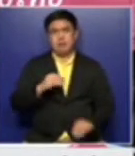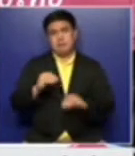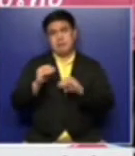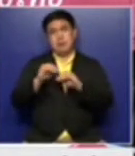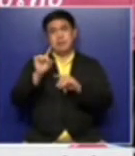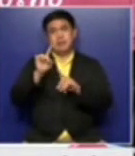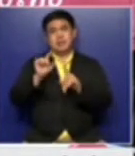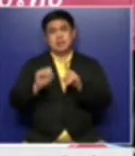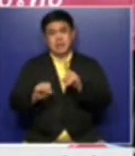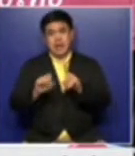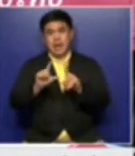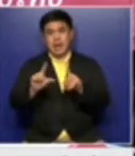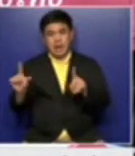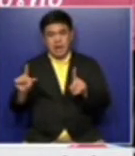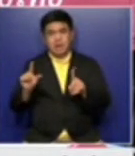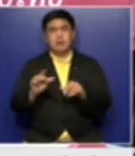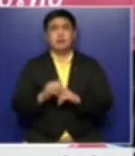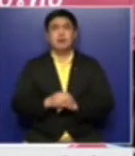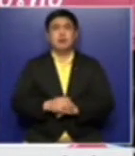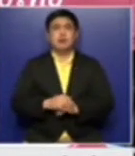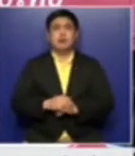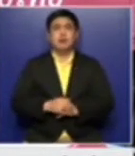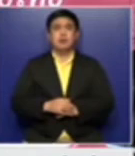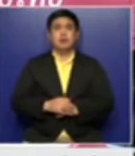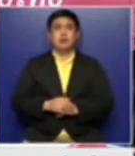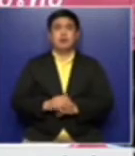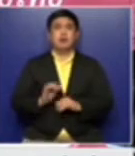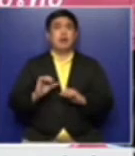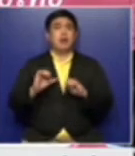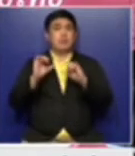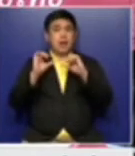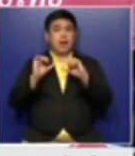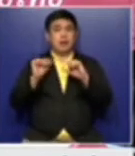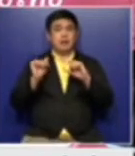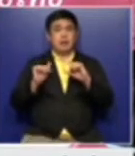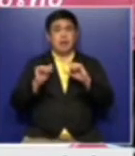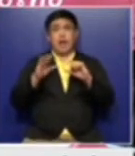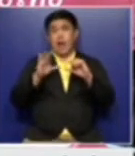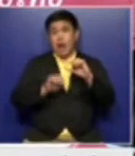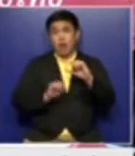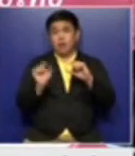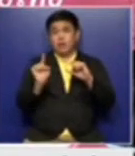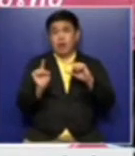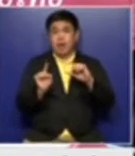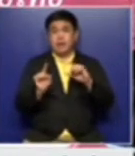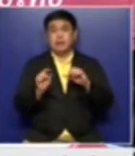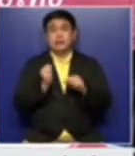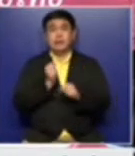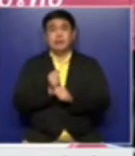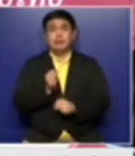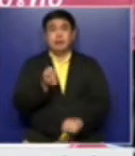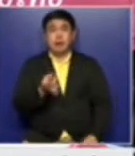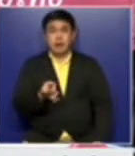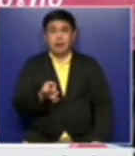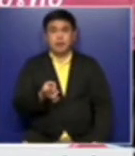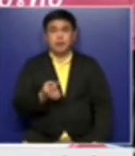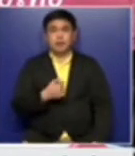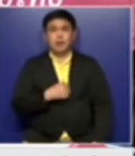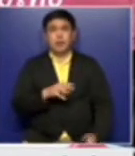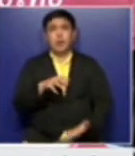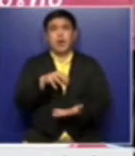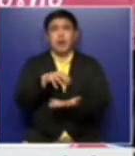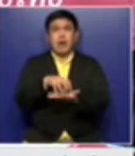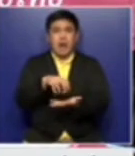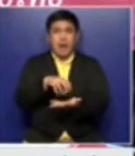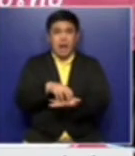100,000 ล้านบาทนั้นรัฐบาลเอามาไว้ในงบกลาง